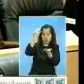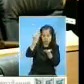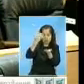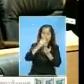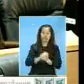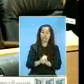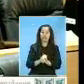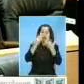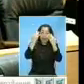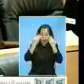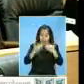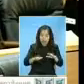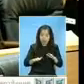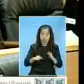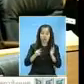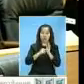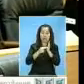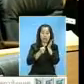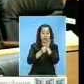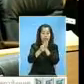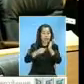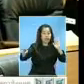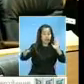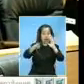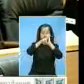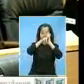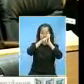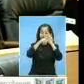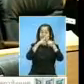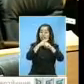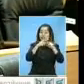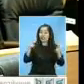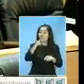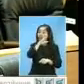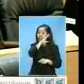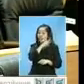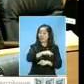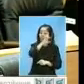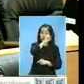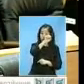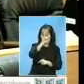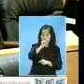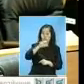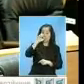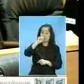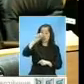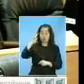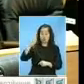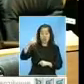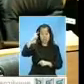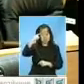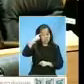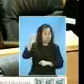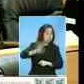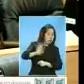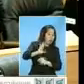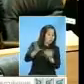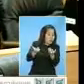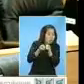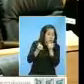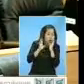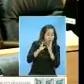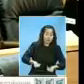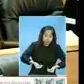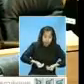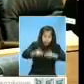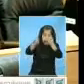ก่อนโดยไม่มีการแก้ไขถ้าหากว่าสมาชิกรัฐสภาไม่เห็นชอบก็ต้องส่งกลับไปให้สส